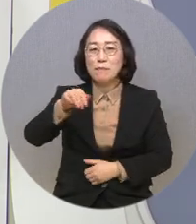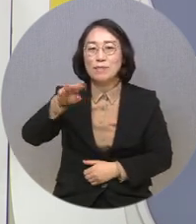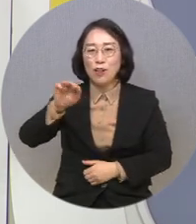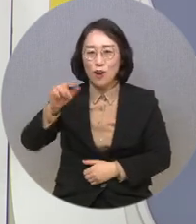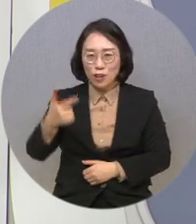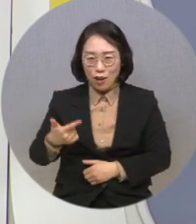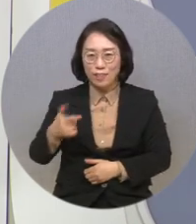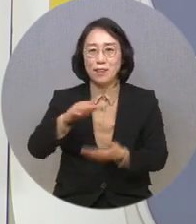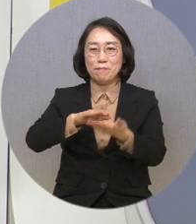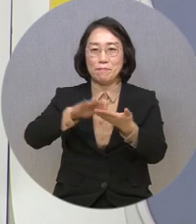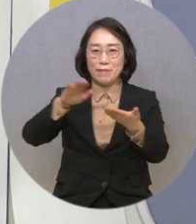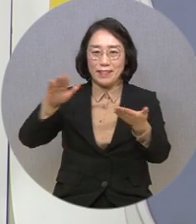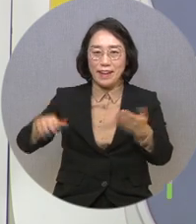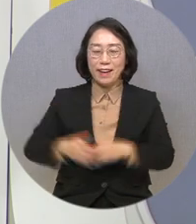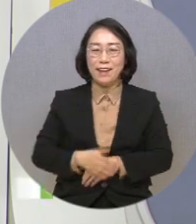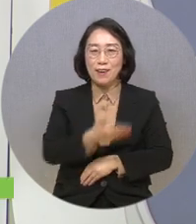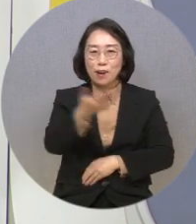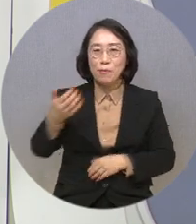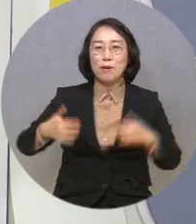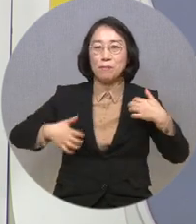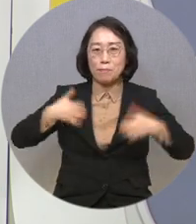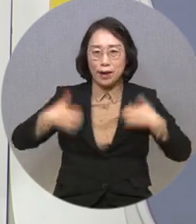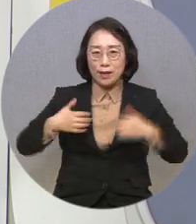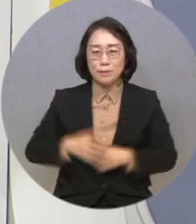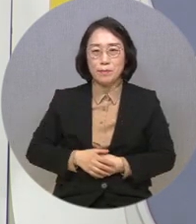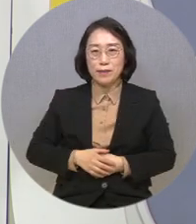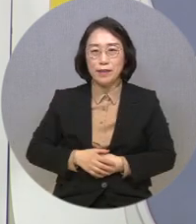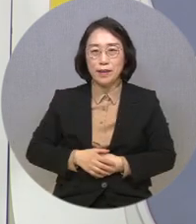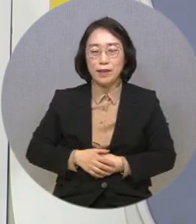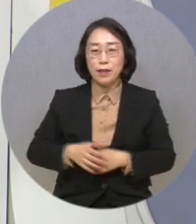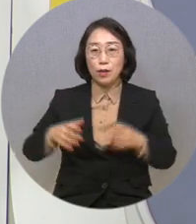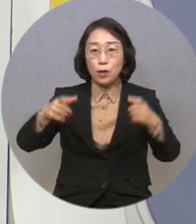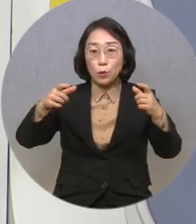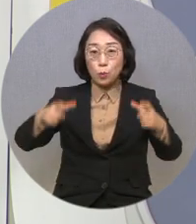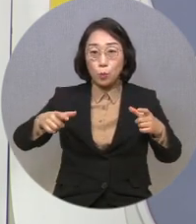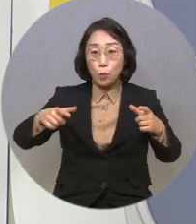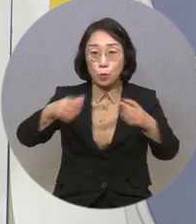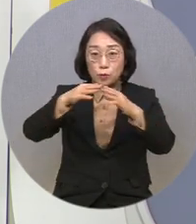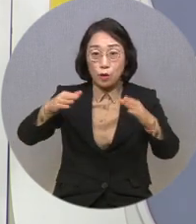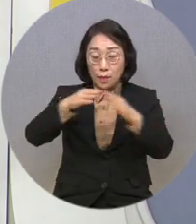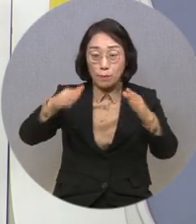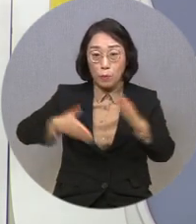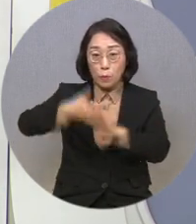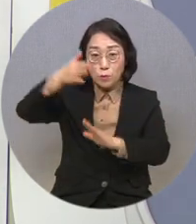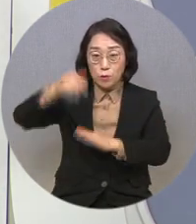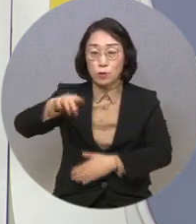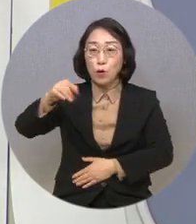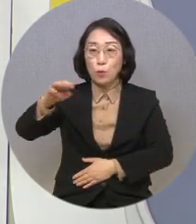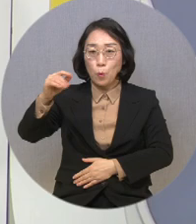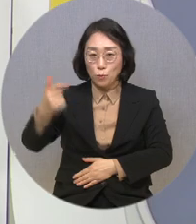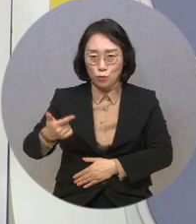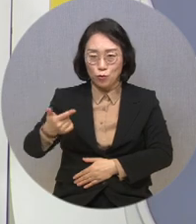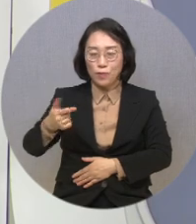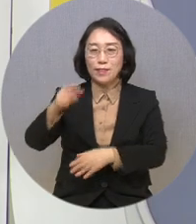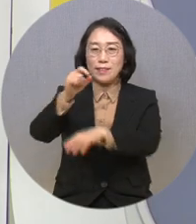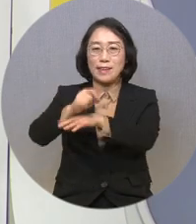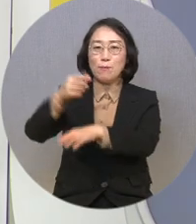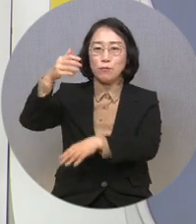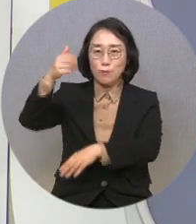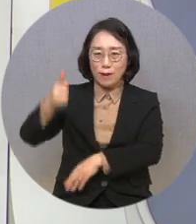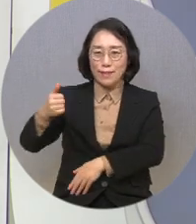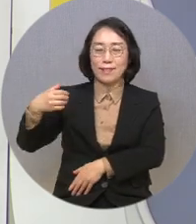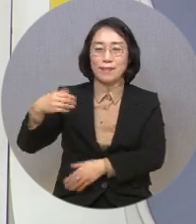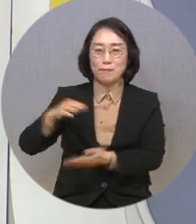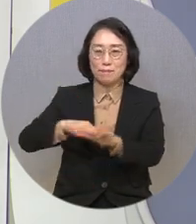김정현입니다. 여러분 반갑습니다. 전남도청 유통기획팀장 소동순 사무관입니다. 네, 반갑습니다. 오늘 저희가